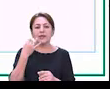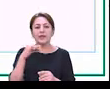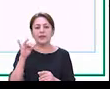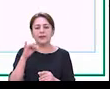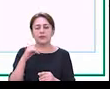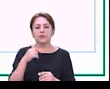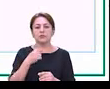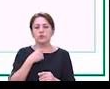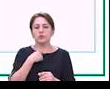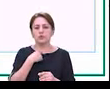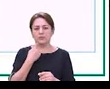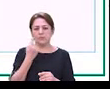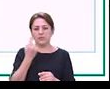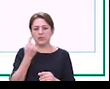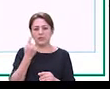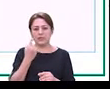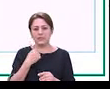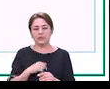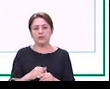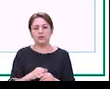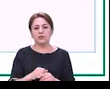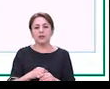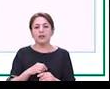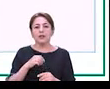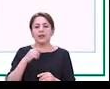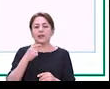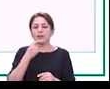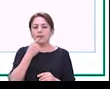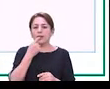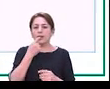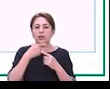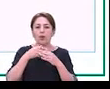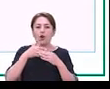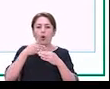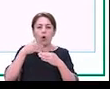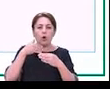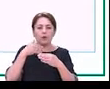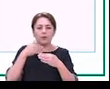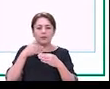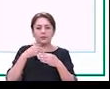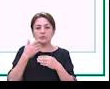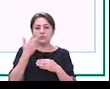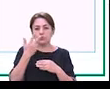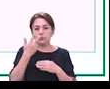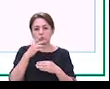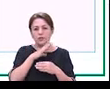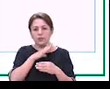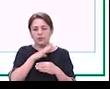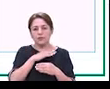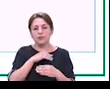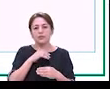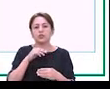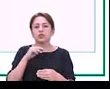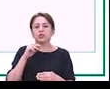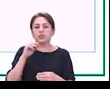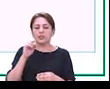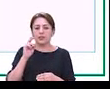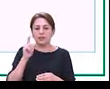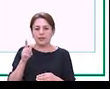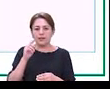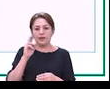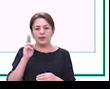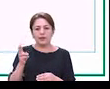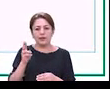tovushi edi, bitta dona. Til orqa tovushlarimiz esa 3-ta edi. G,